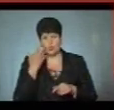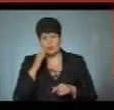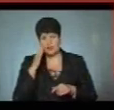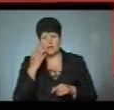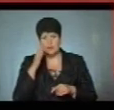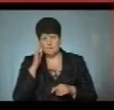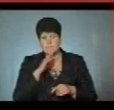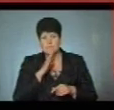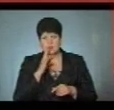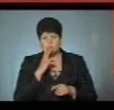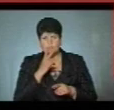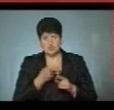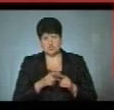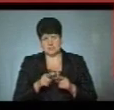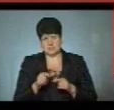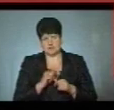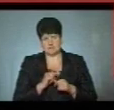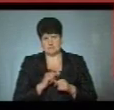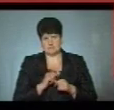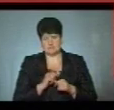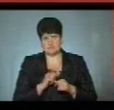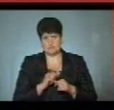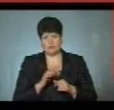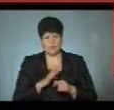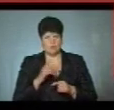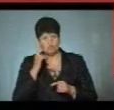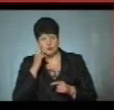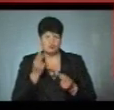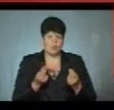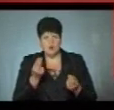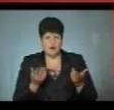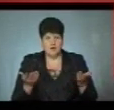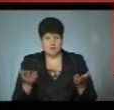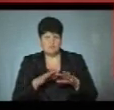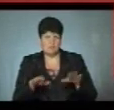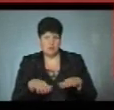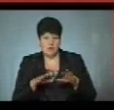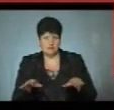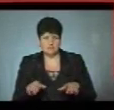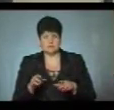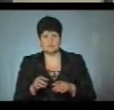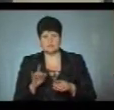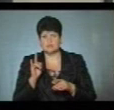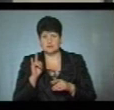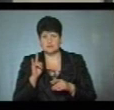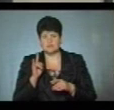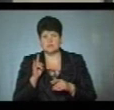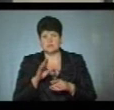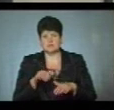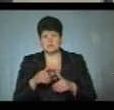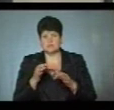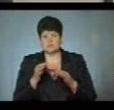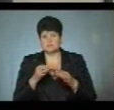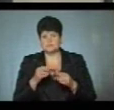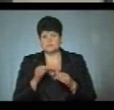стоїть рядом, бачить це. Тому що подумати, що грається, так? Так, в той момент дитина не подає ніяких